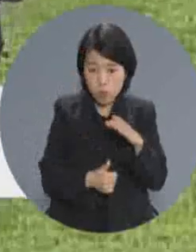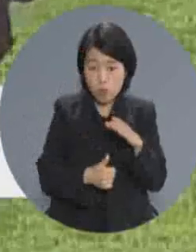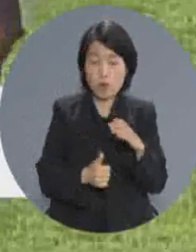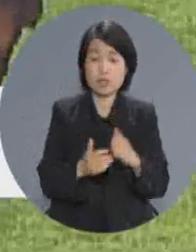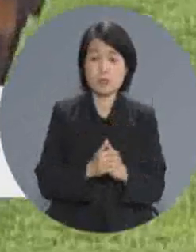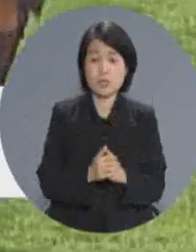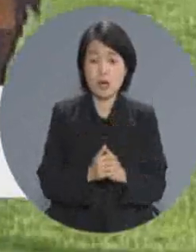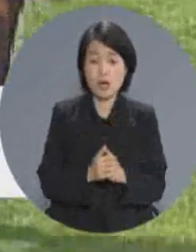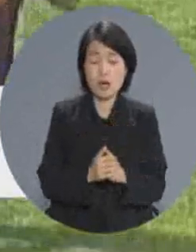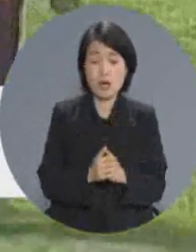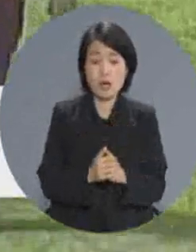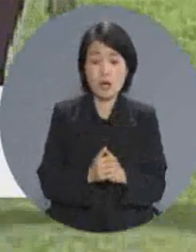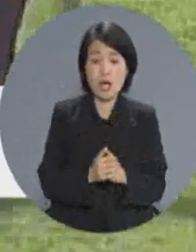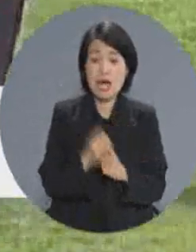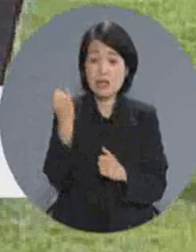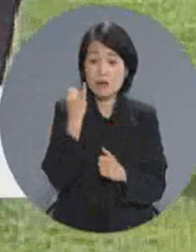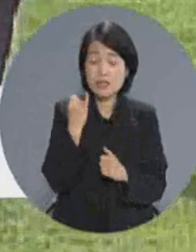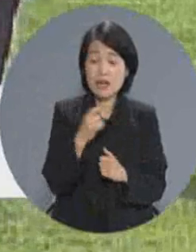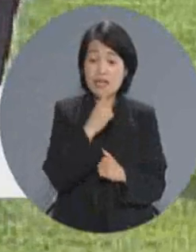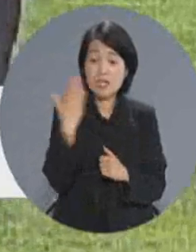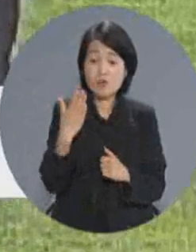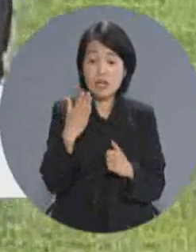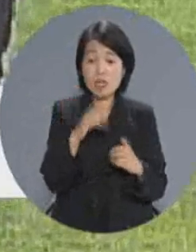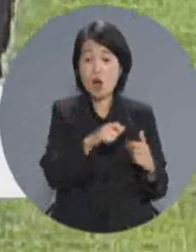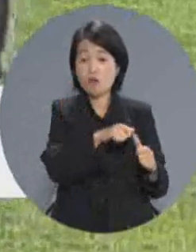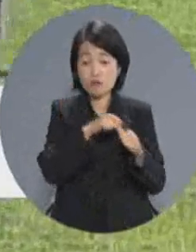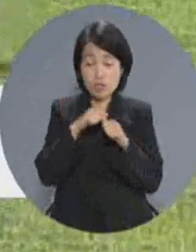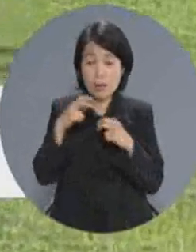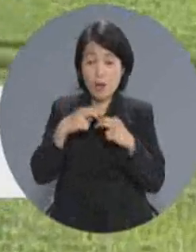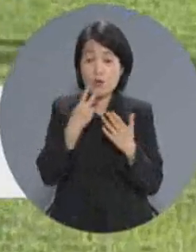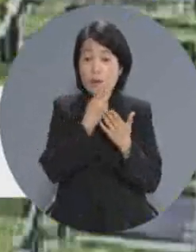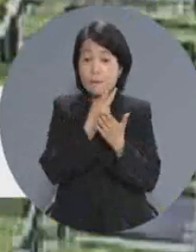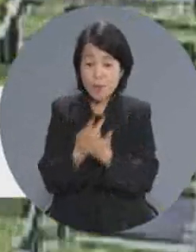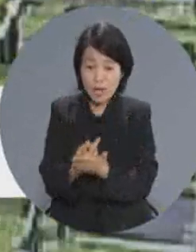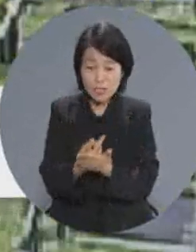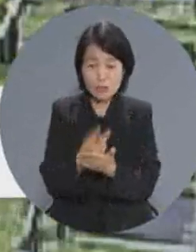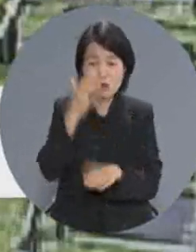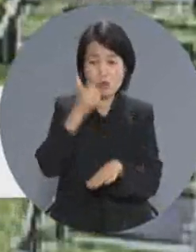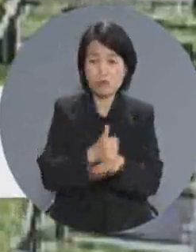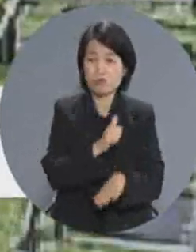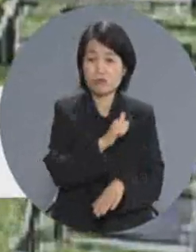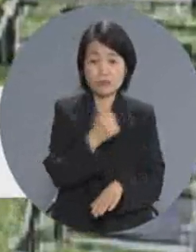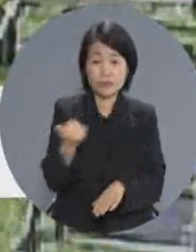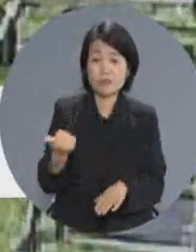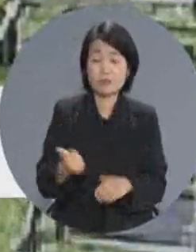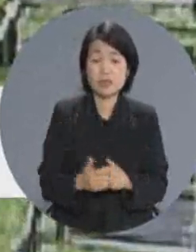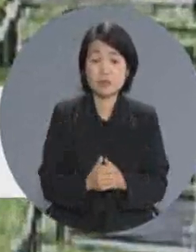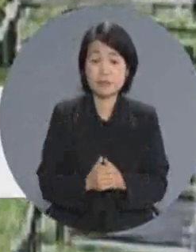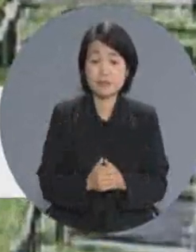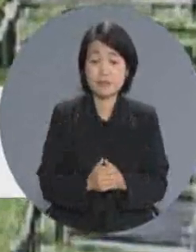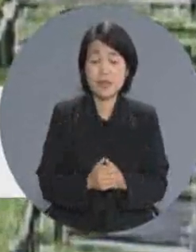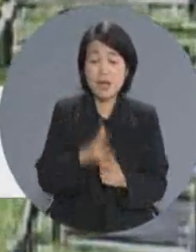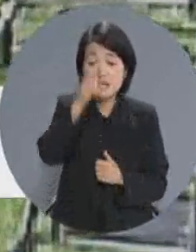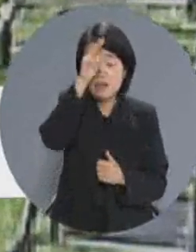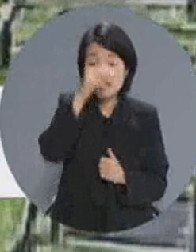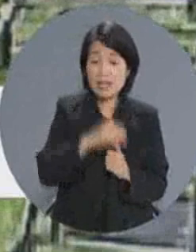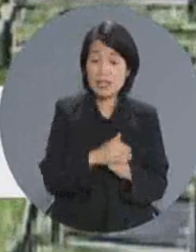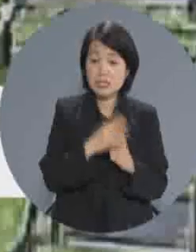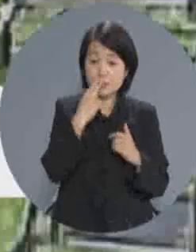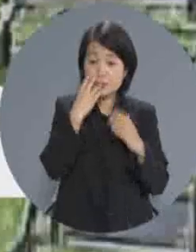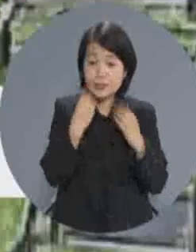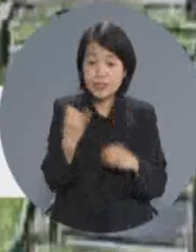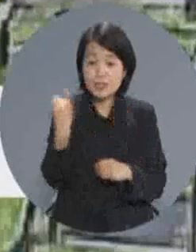추락했습니다. 여성은 119에 의해 구조돼 병원으로 이송됐지만 숨졌습니다. 경찰은 숨진